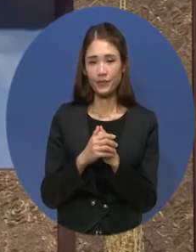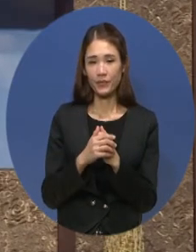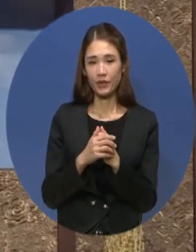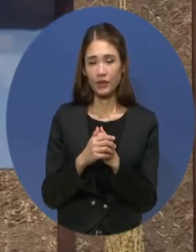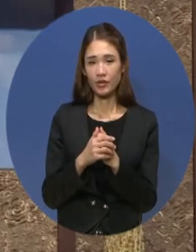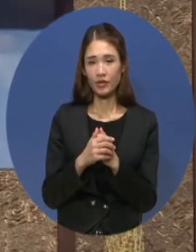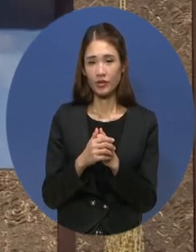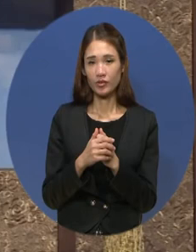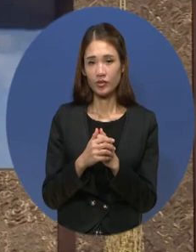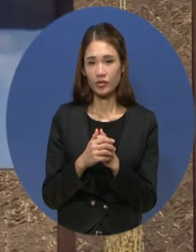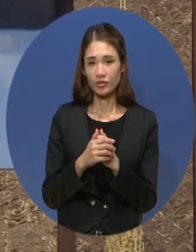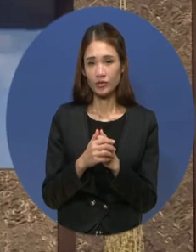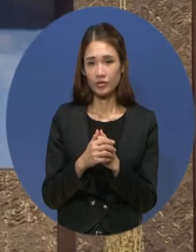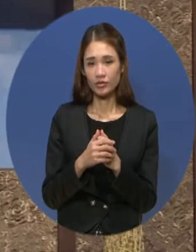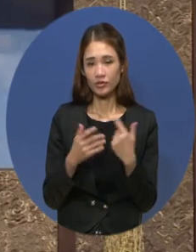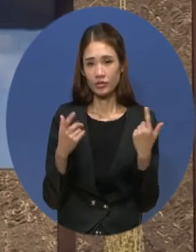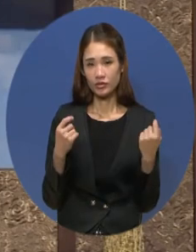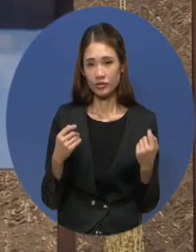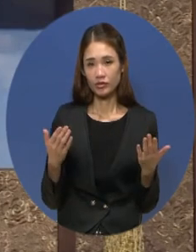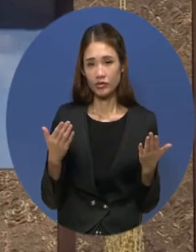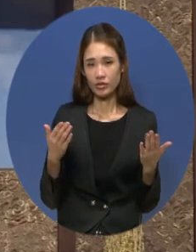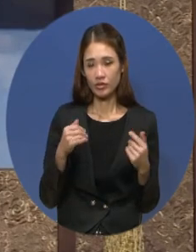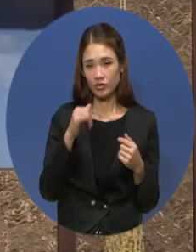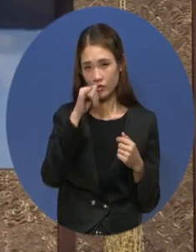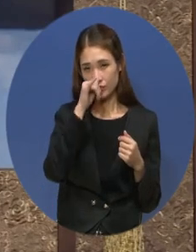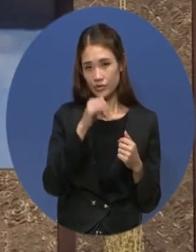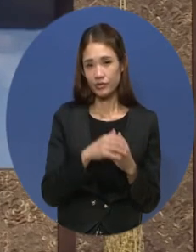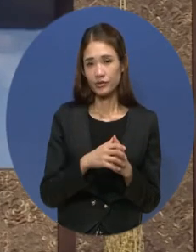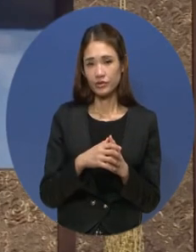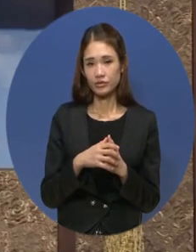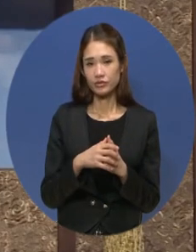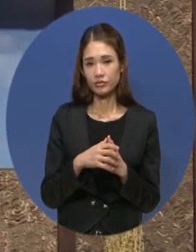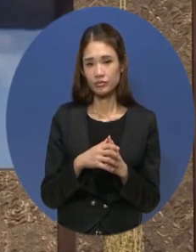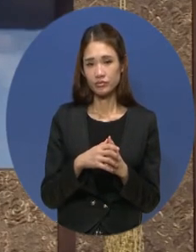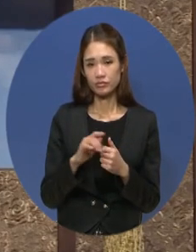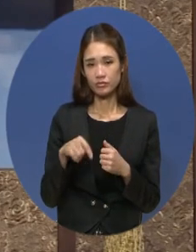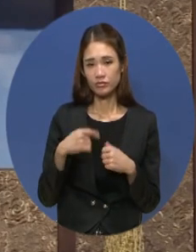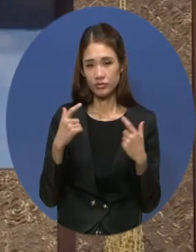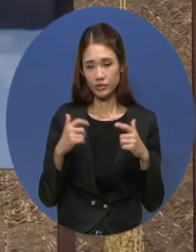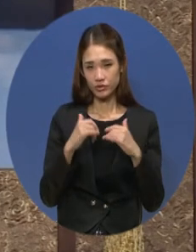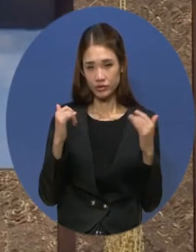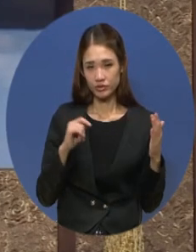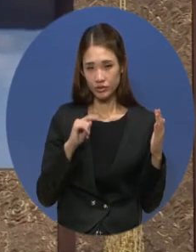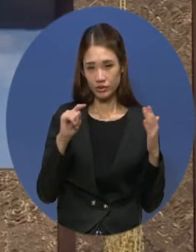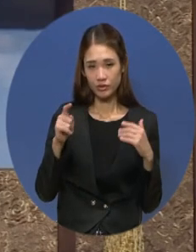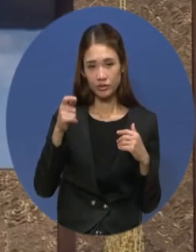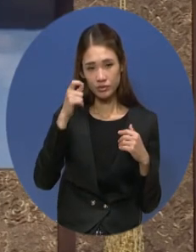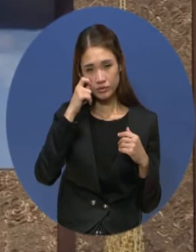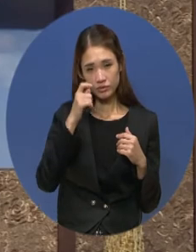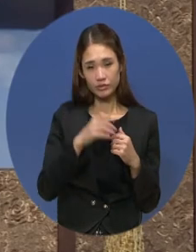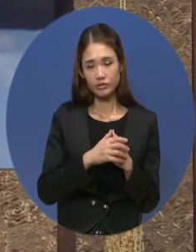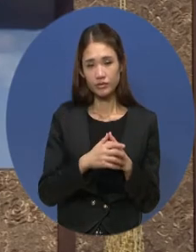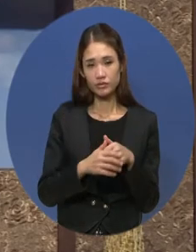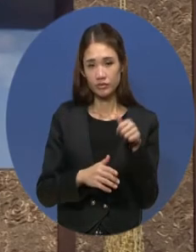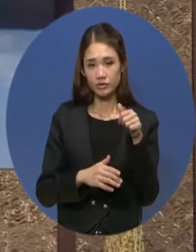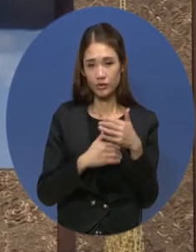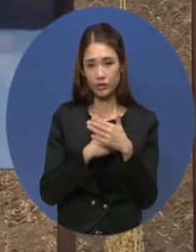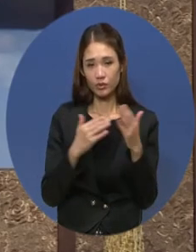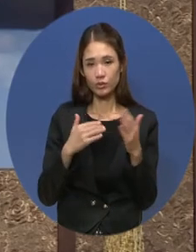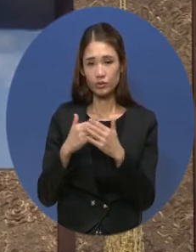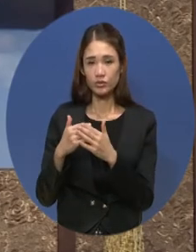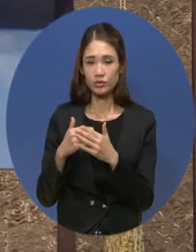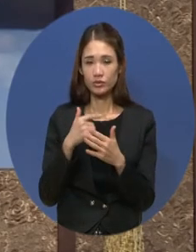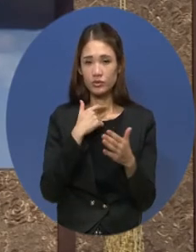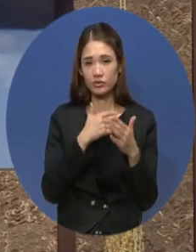되게 하고 뭐 그런 일들이 있었고 그 다음에 지역 사회를 나가지 못해서 저희가 다섯 개의